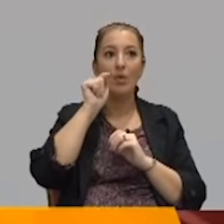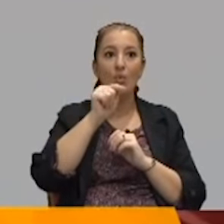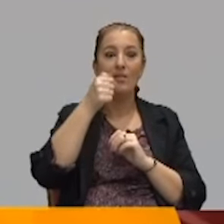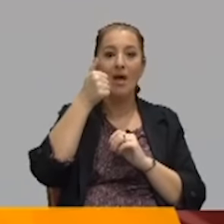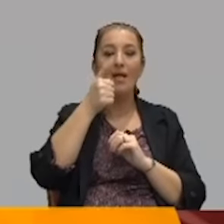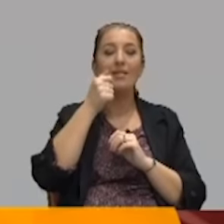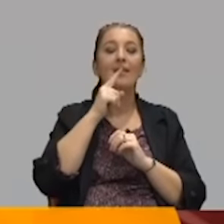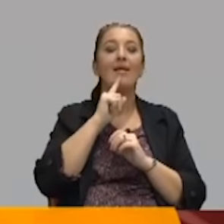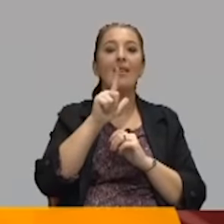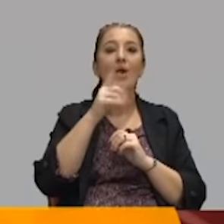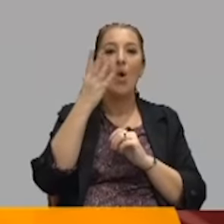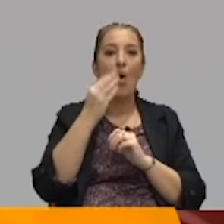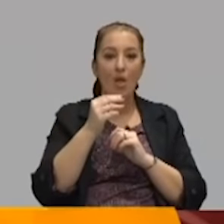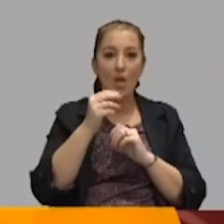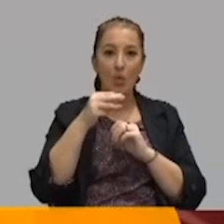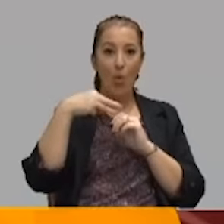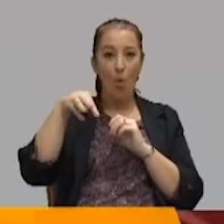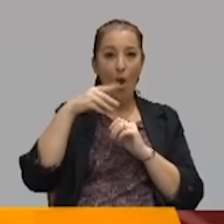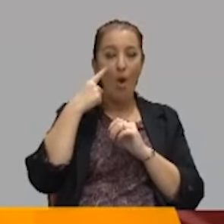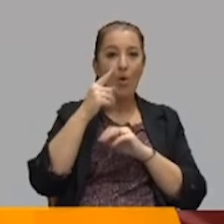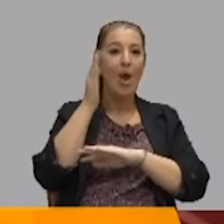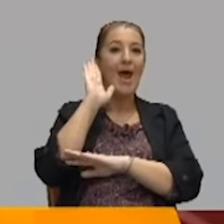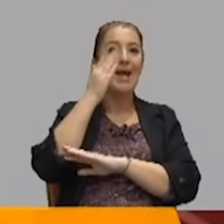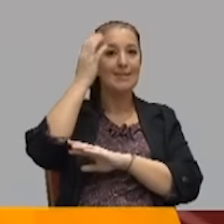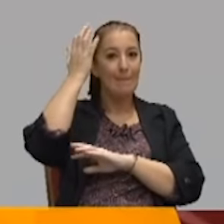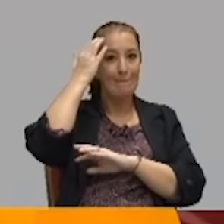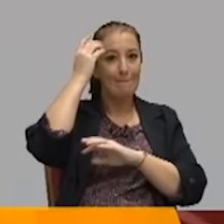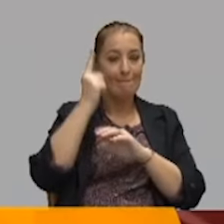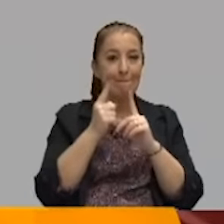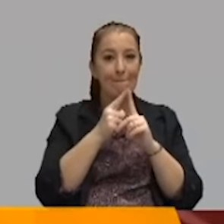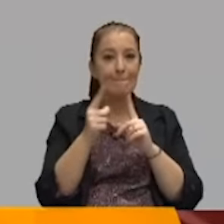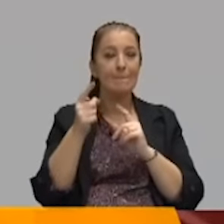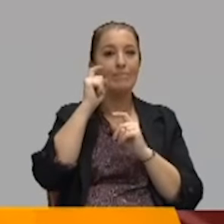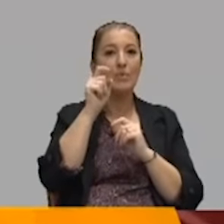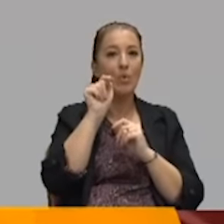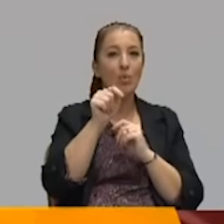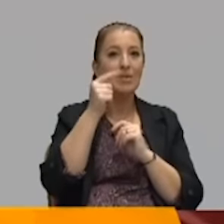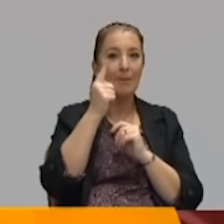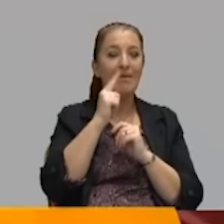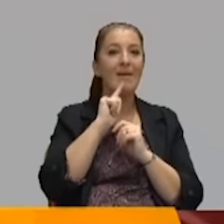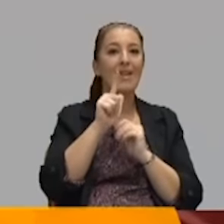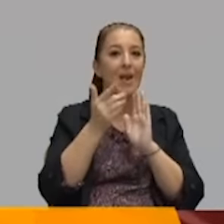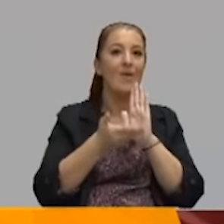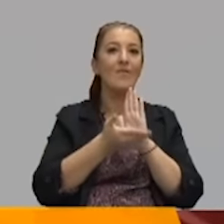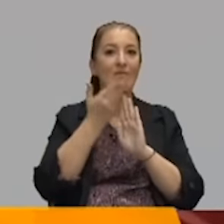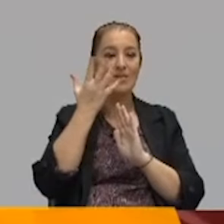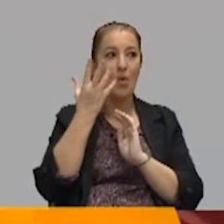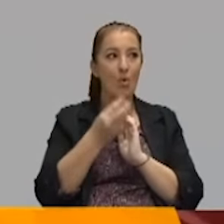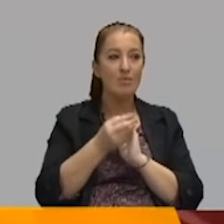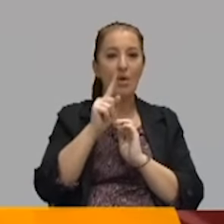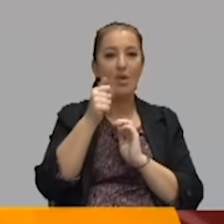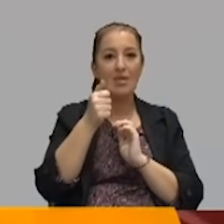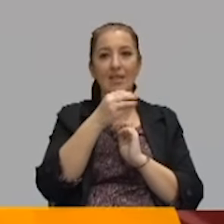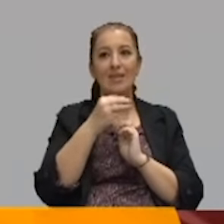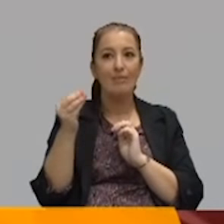6.6 lira olan euronun Kasım başı itibariyle 9.1 liraya yükselmesinin